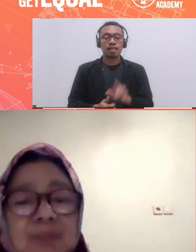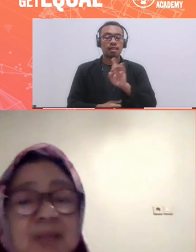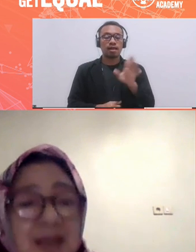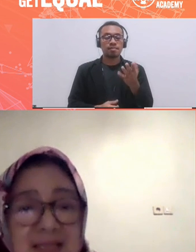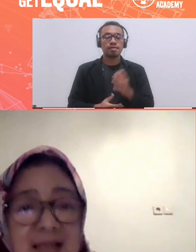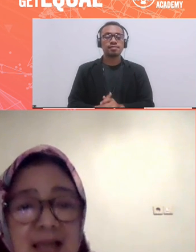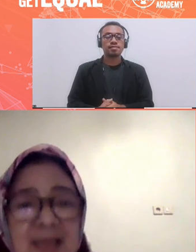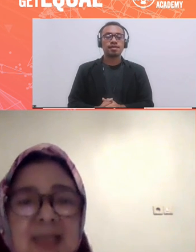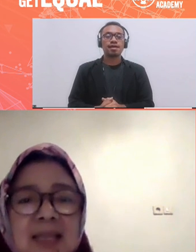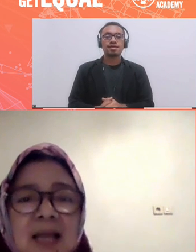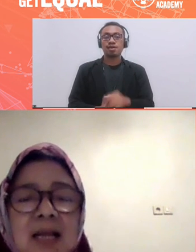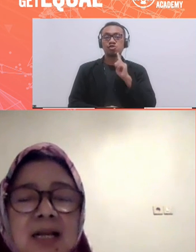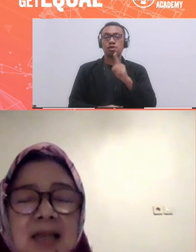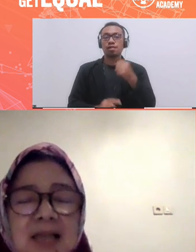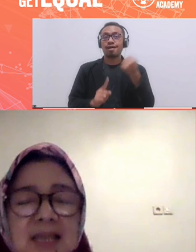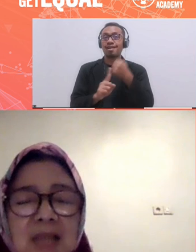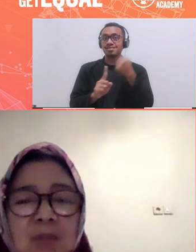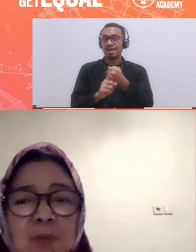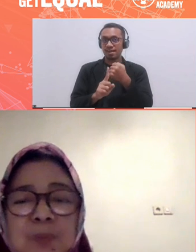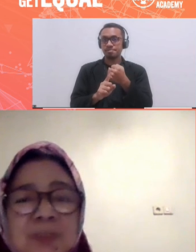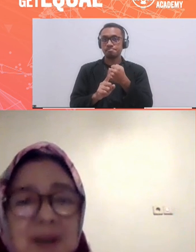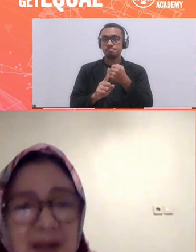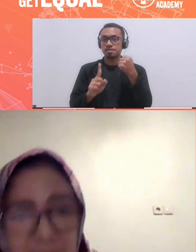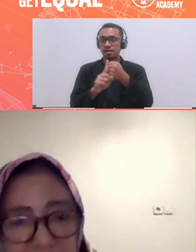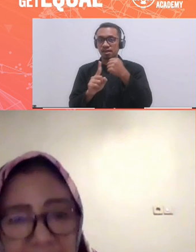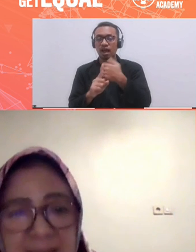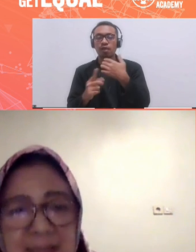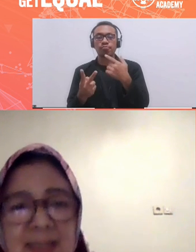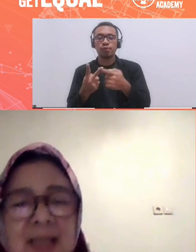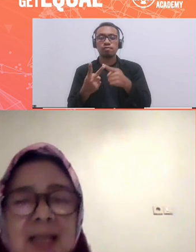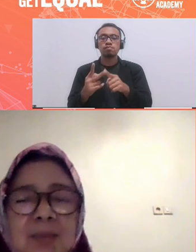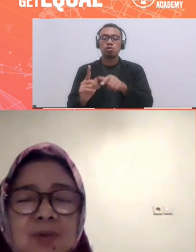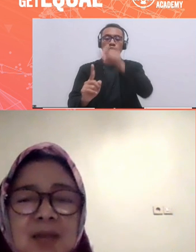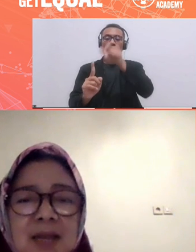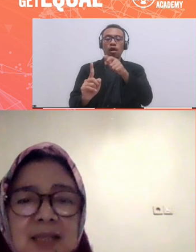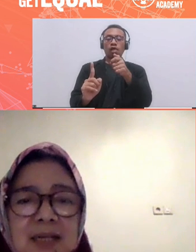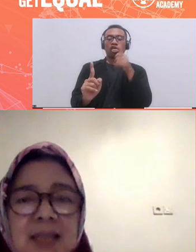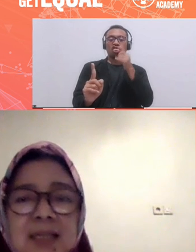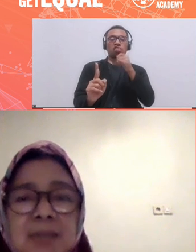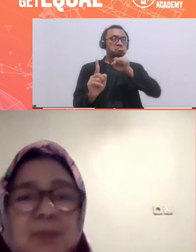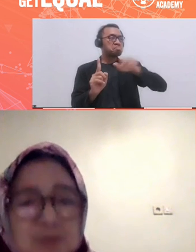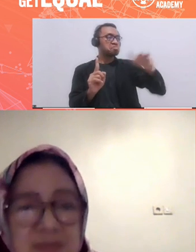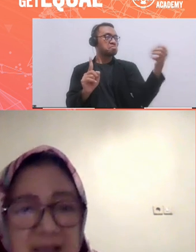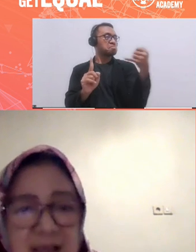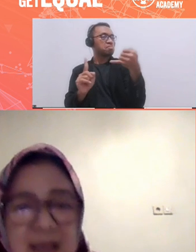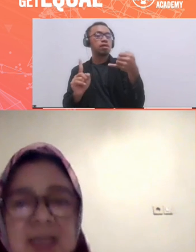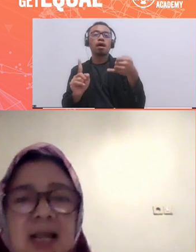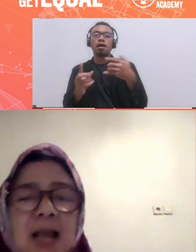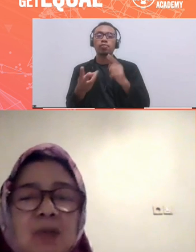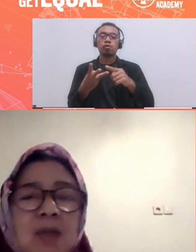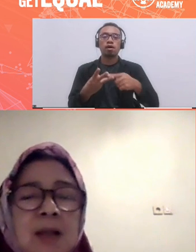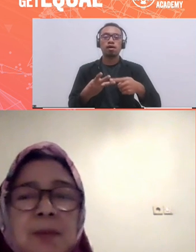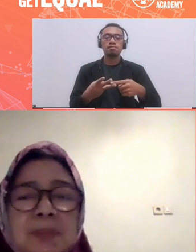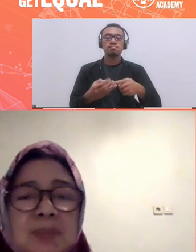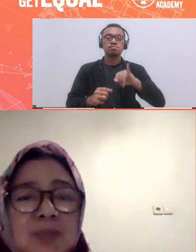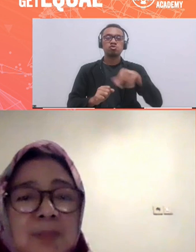tadi kekerasan ya, kekerasan ataupun pencemaran nama baik, kemudian ada terkait dengan perjudian